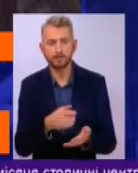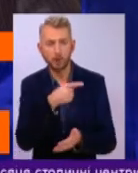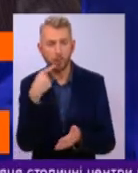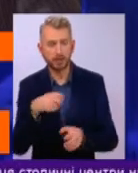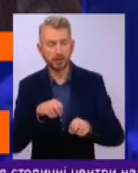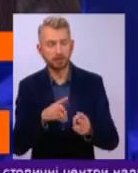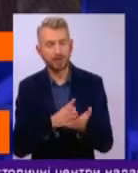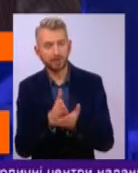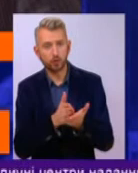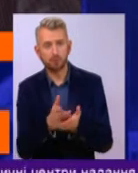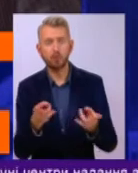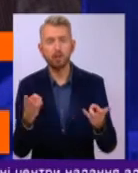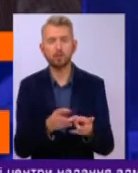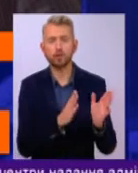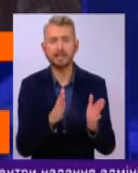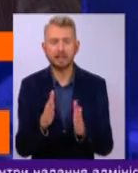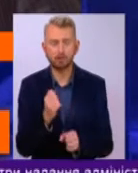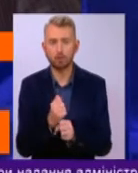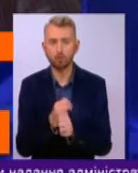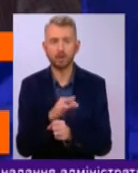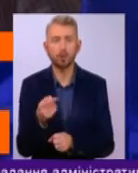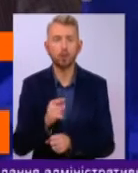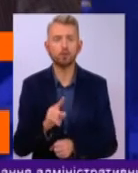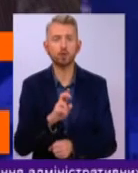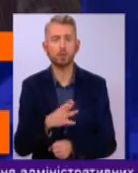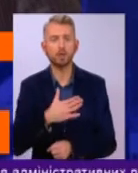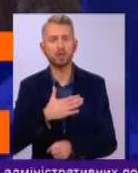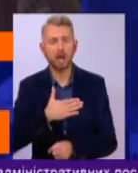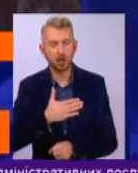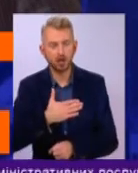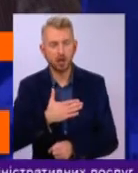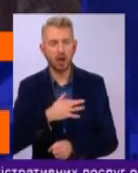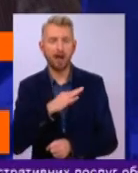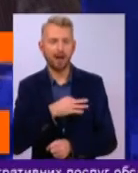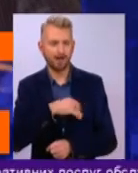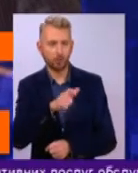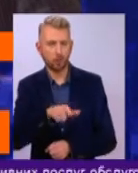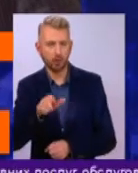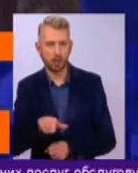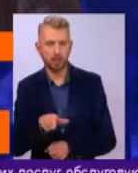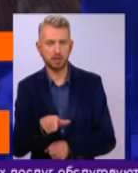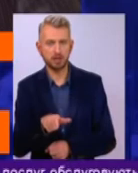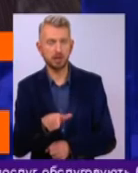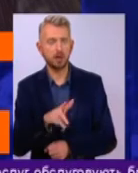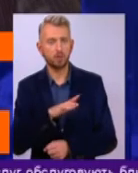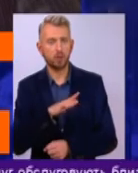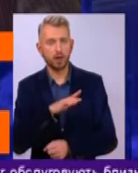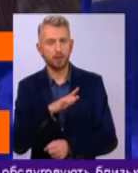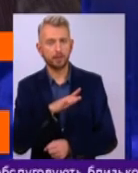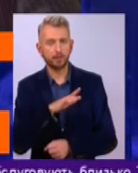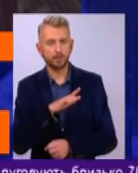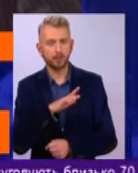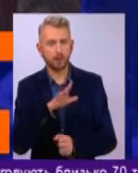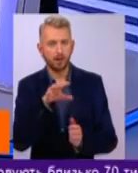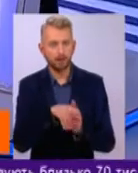російським спецслужбам, потрібна системна робота по тому, щоб наша агентура була в